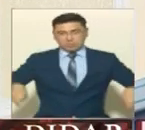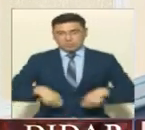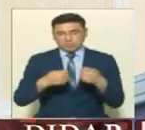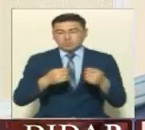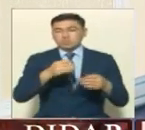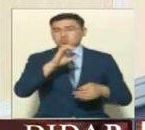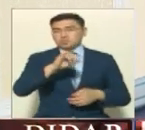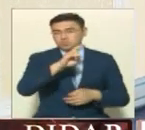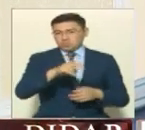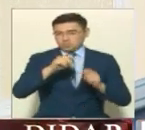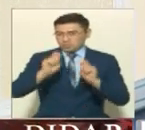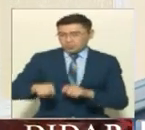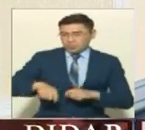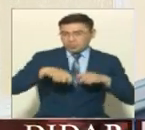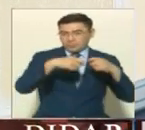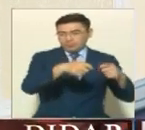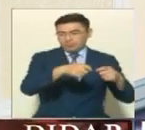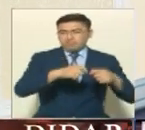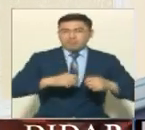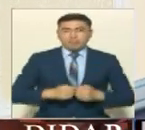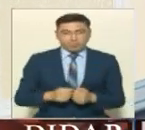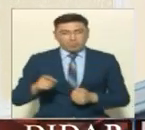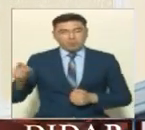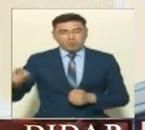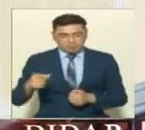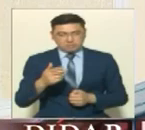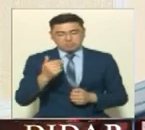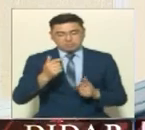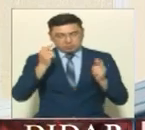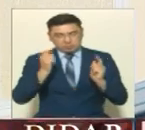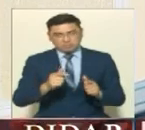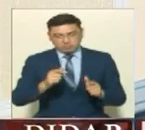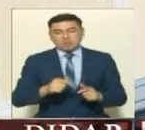берілді. Кінәлі тұлғаның іс әрекеті бойынша түпкілікті бағы сотпен берілетін болады.